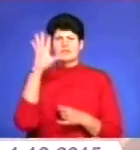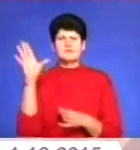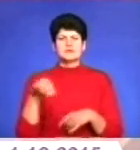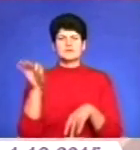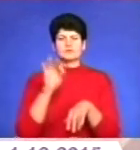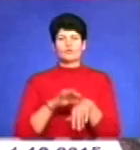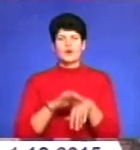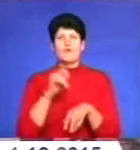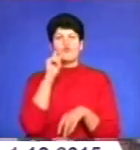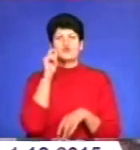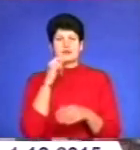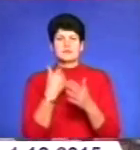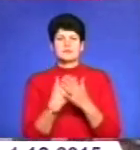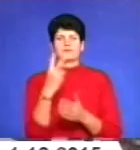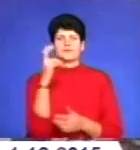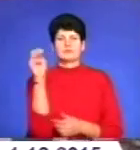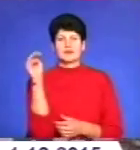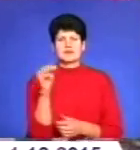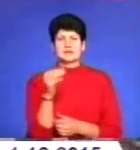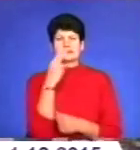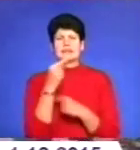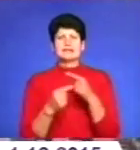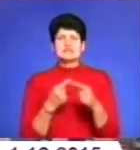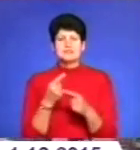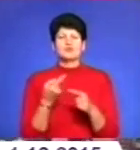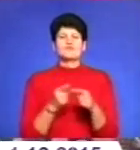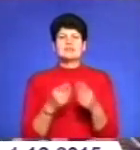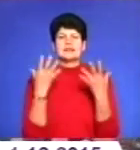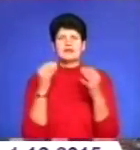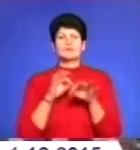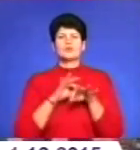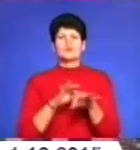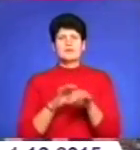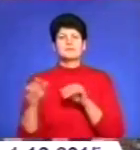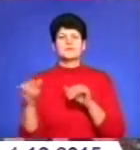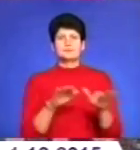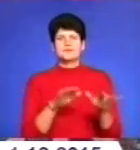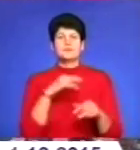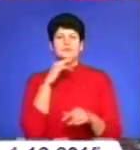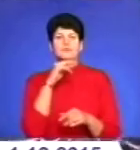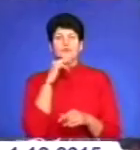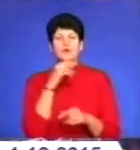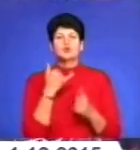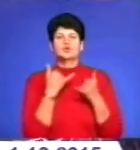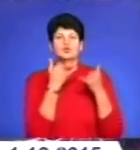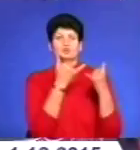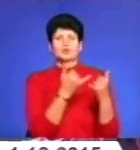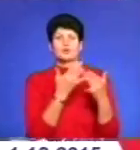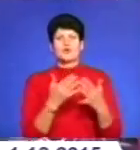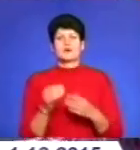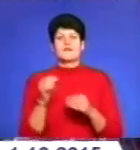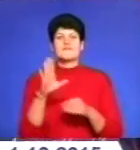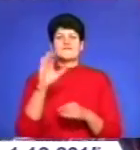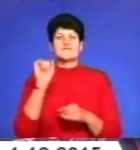понад 200 тисяч. Традиційно у цей день тривають акції, аби привернути увагу до ВІЛ інфікованих людей. Сьогодні в